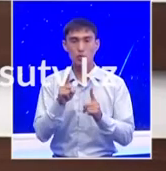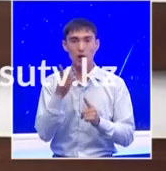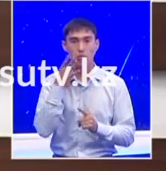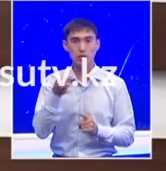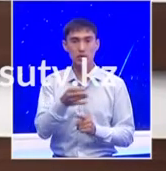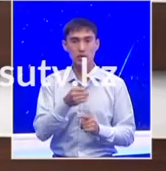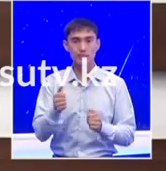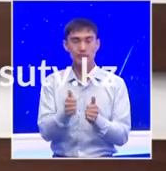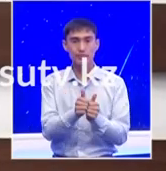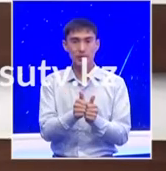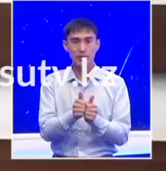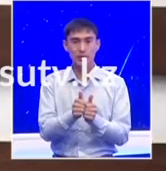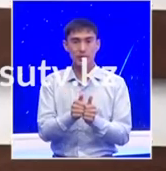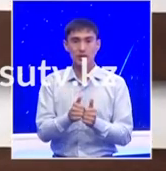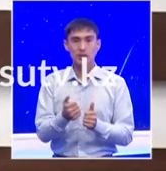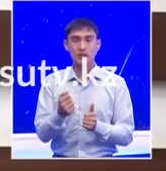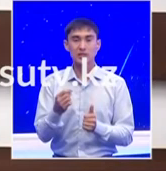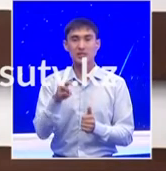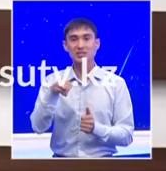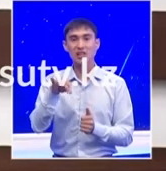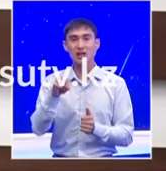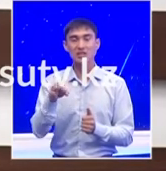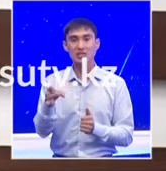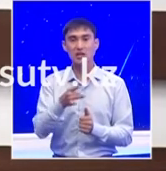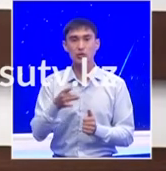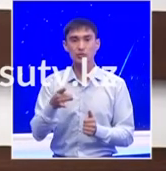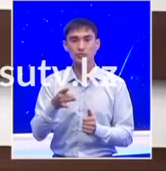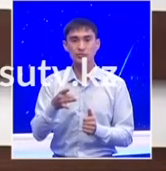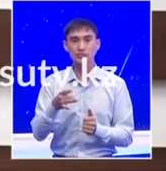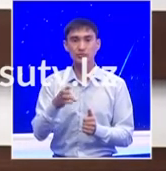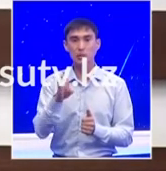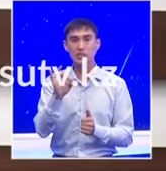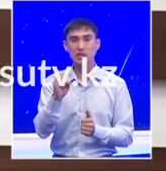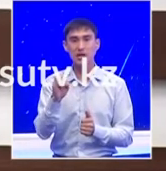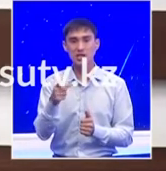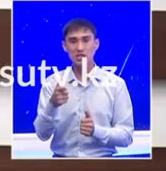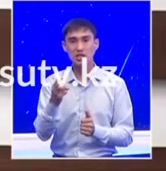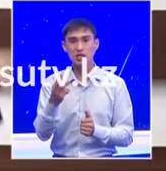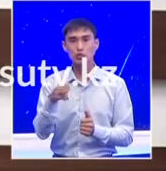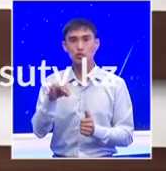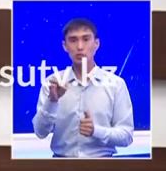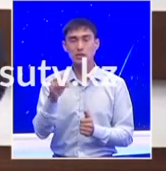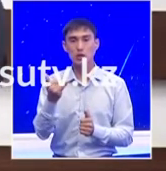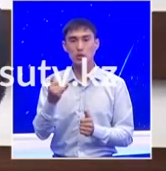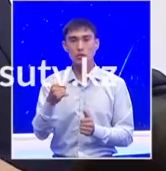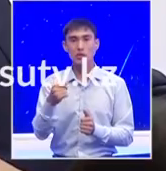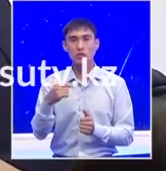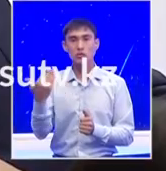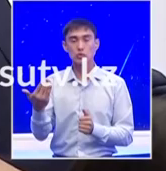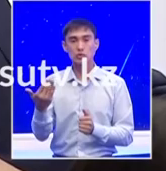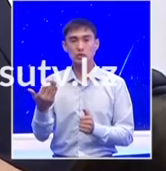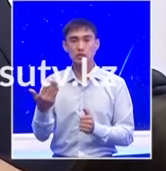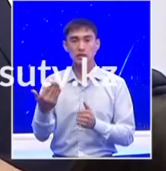Алматы, вот, Талгарский район, Бесағаш, Тұздыбастау, вот эти, с той